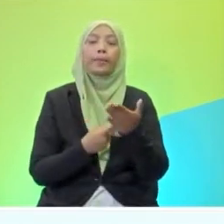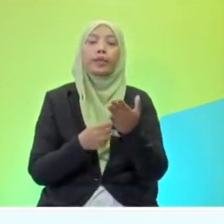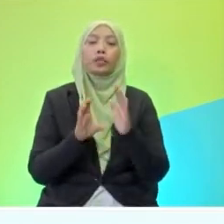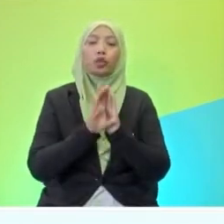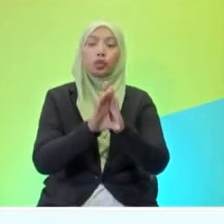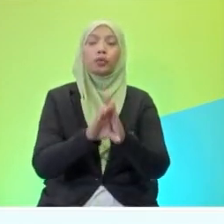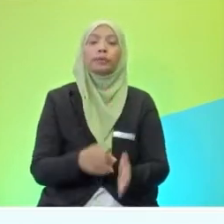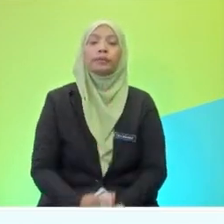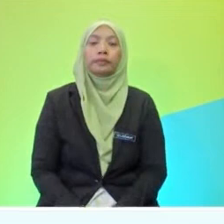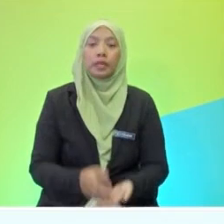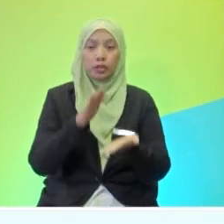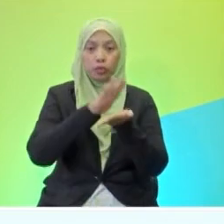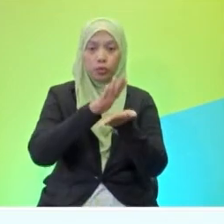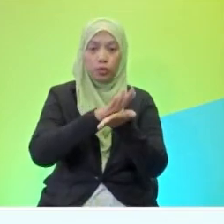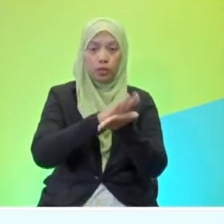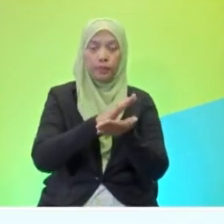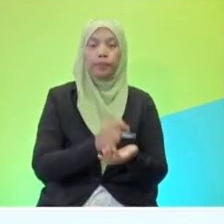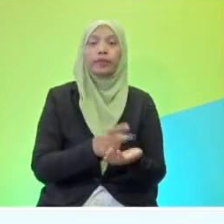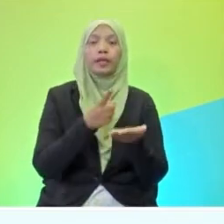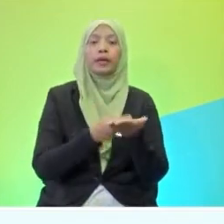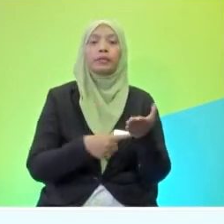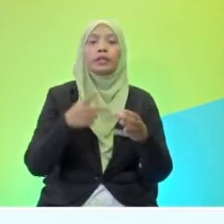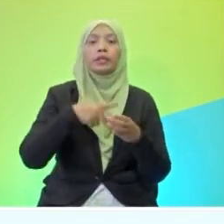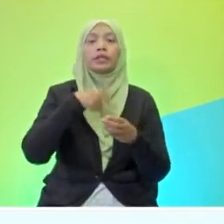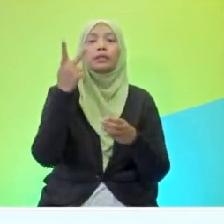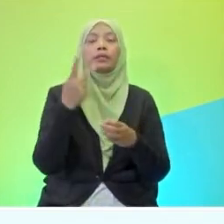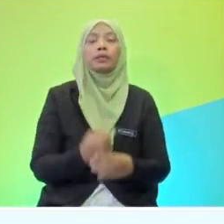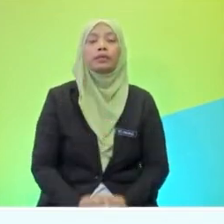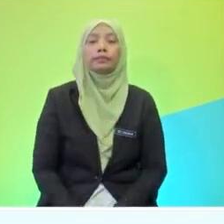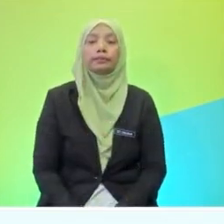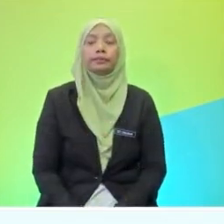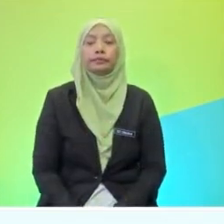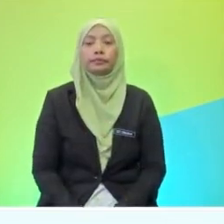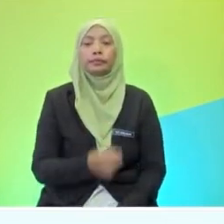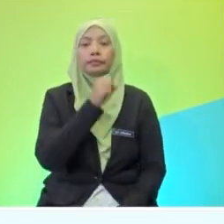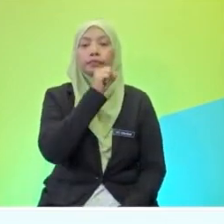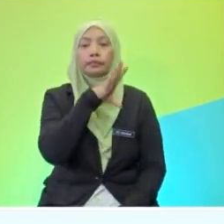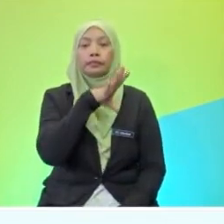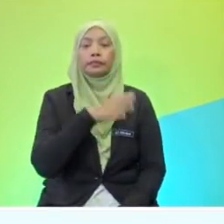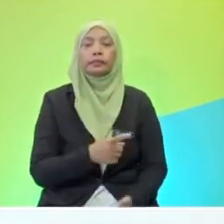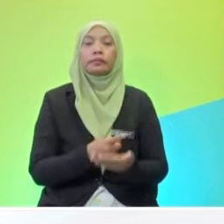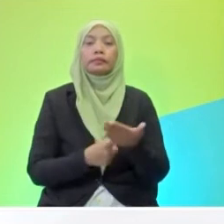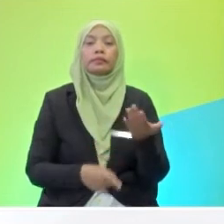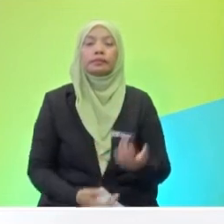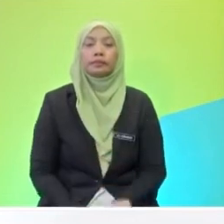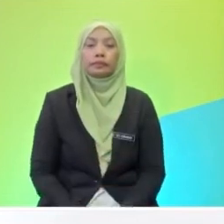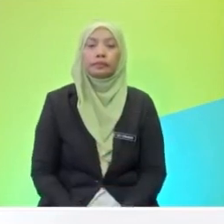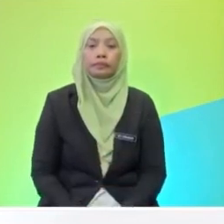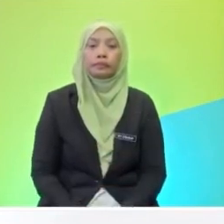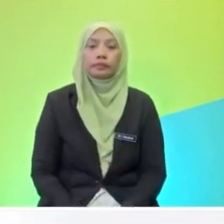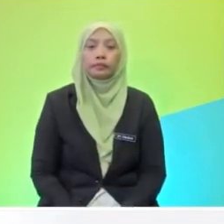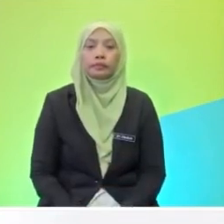contohnya dekat sekolah apa yang dikeluarkan Namira sampah-sampah Biasa buat dekat sekolah disebut